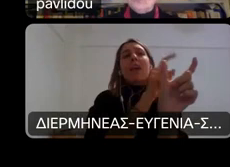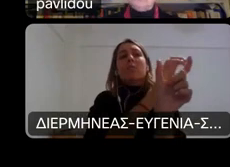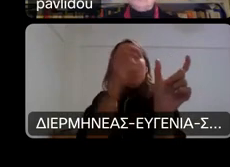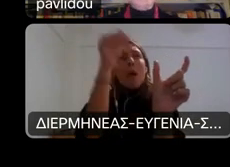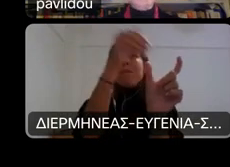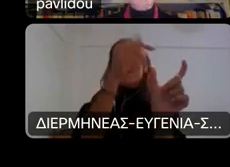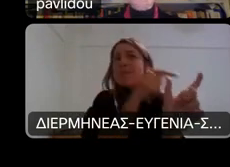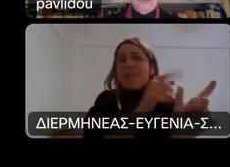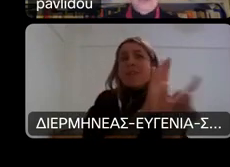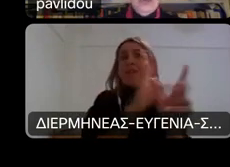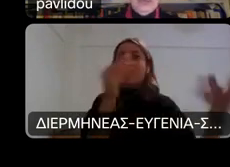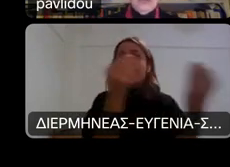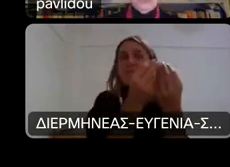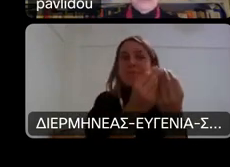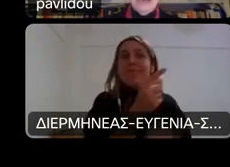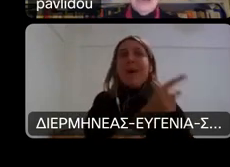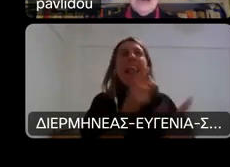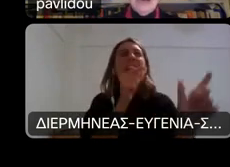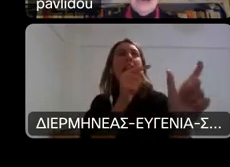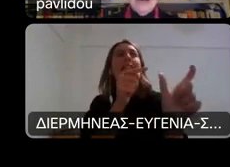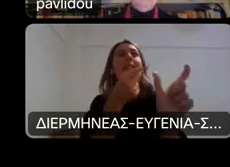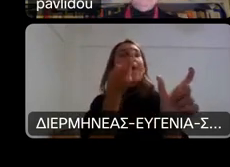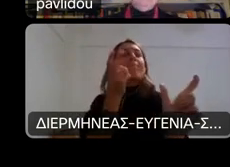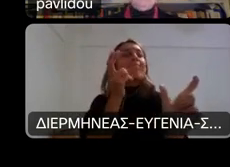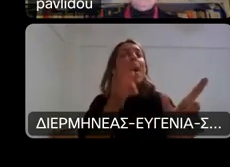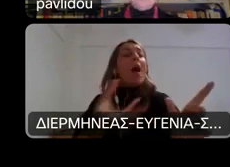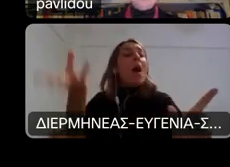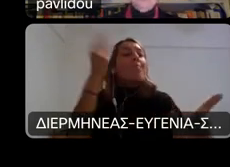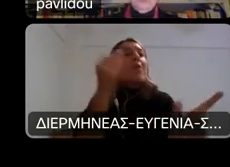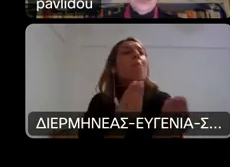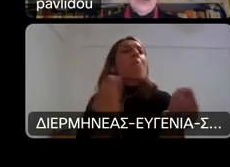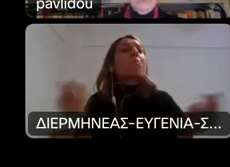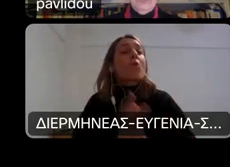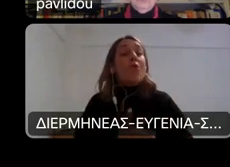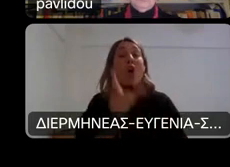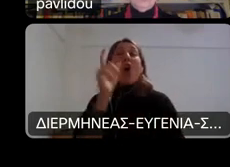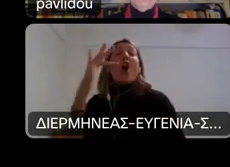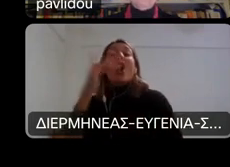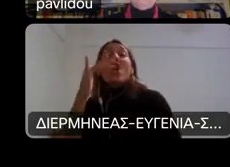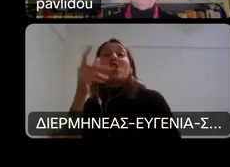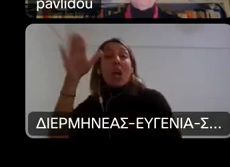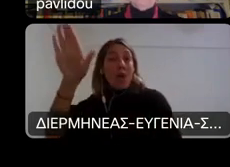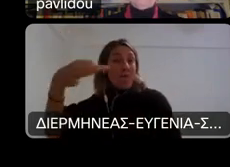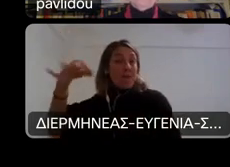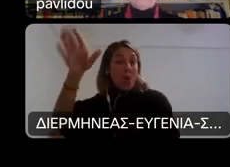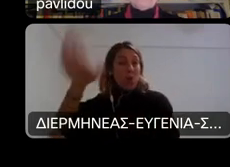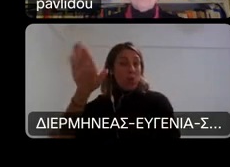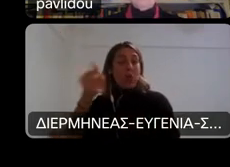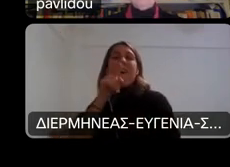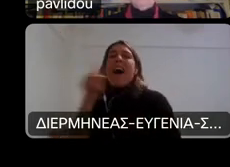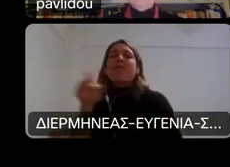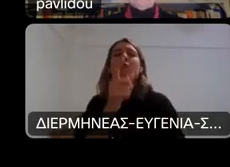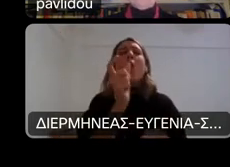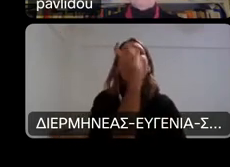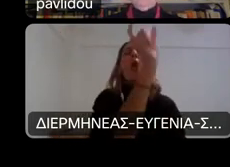ρητό σημάδεμα των λέξεων. Αλλά ο γλωσσικός σεξισμός εμφυλοχωρεί σε λεξιλόγιο